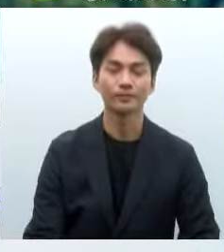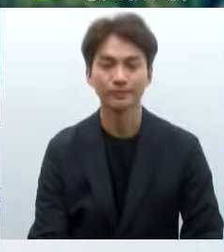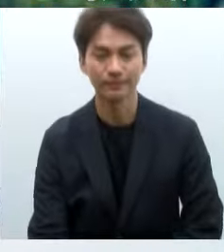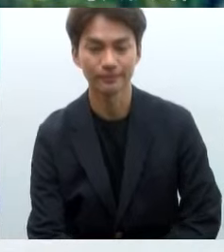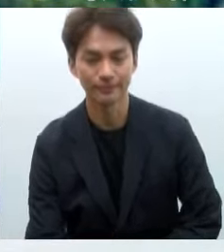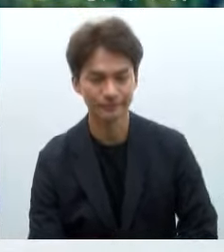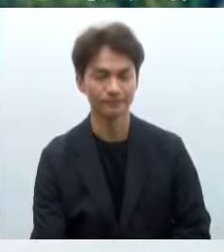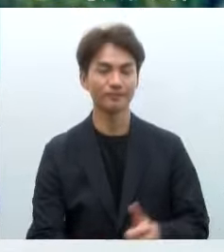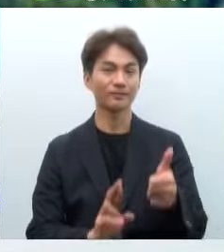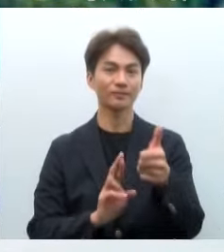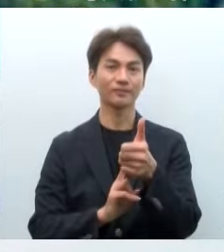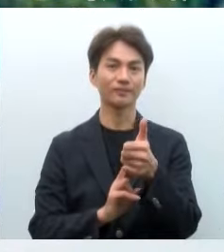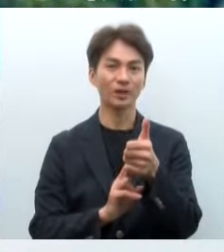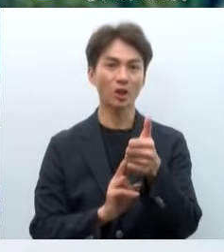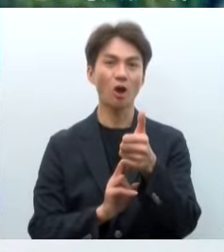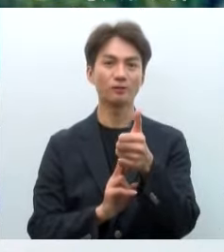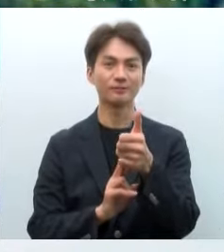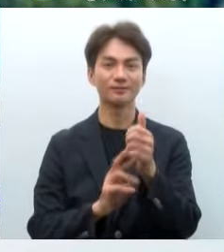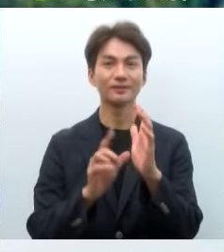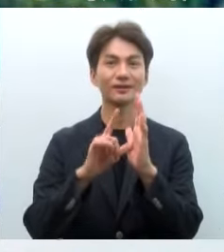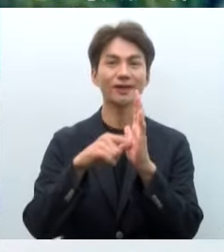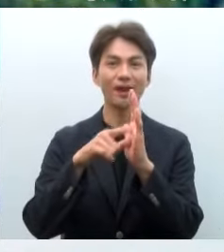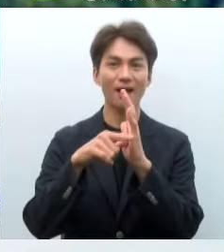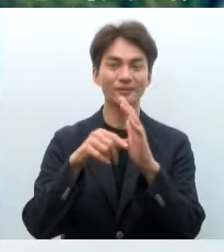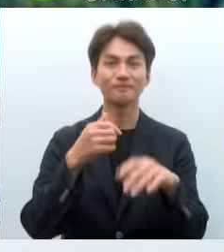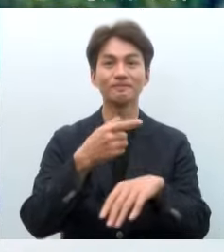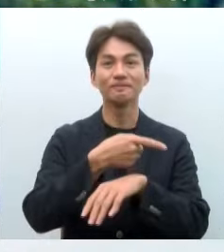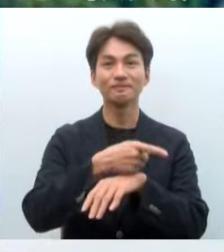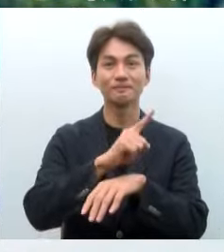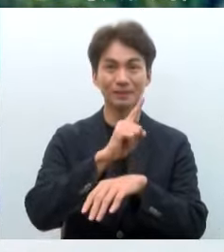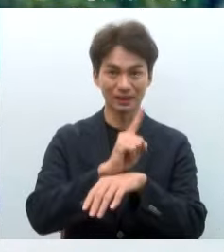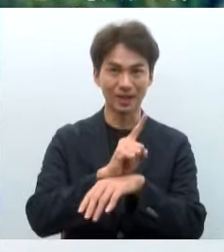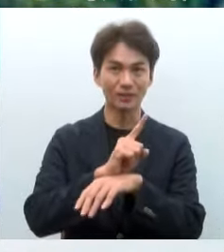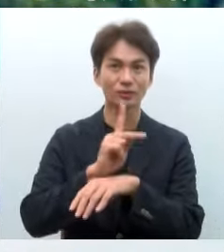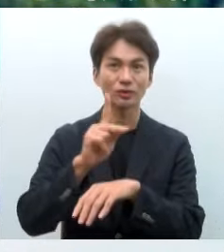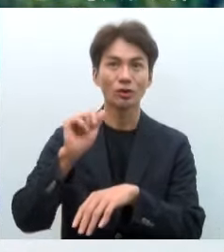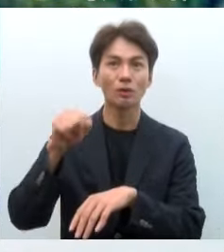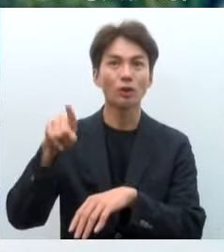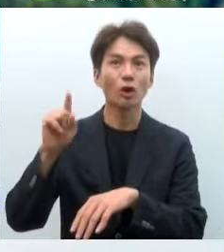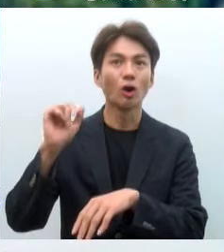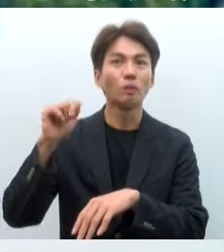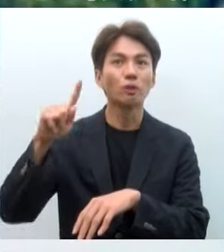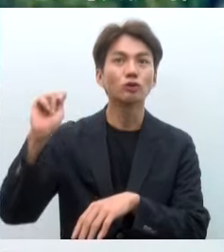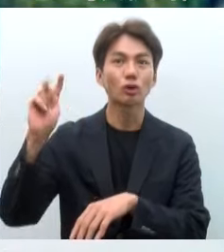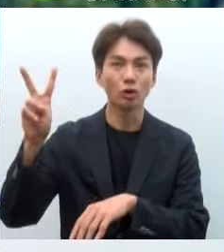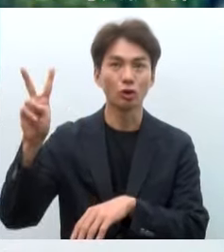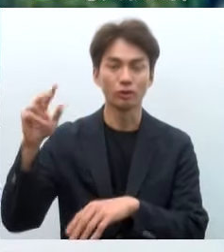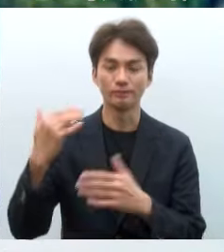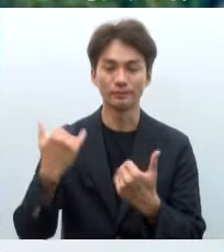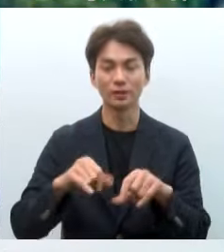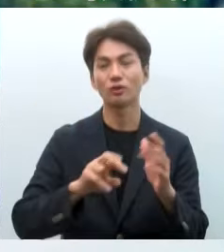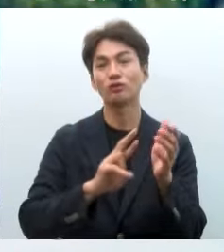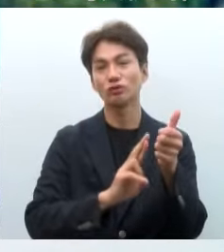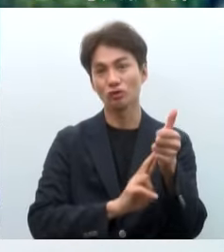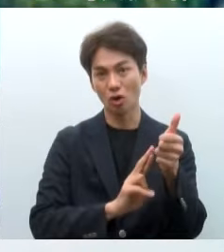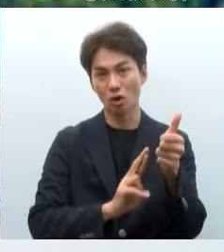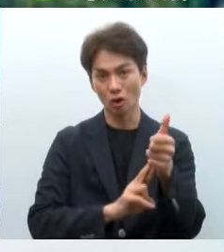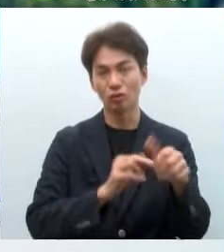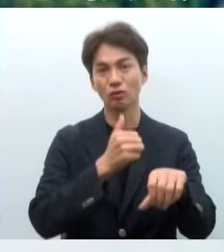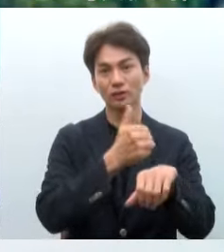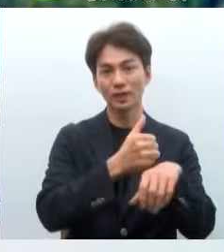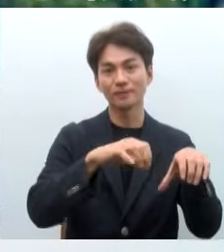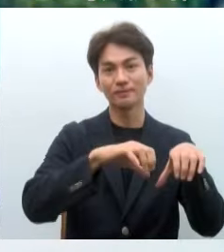กปท.ท่านดร.พัฒนาทวีดลนะครับท่านผู้อำนวยการสำนักงานเขตพื้นที่ท่านรองผอ.เขตพื้นที่ท่านศึ